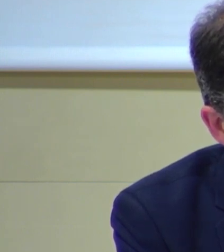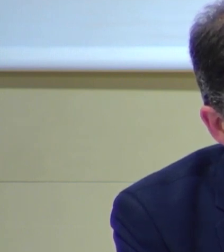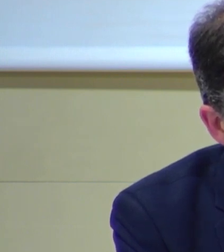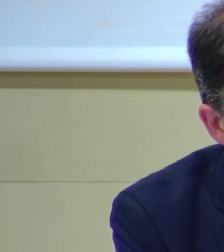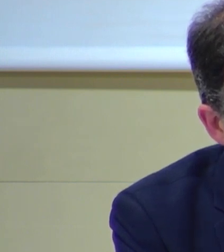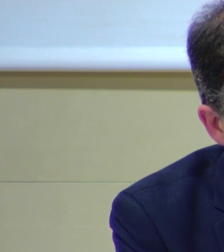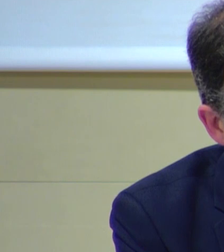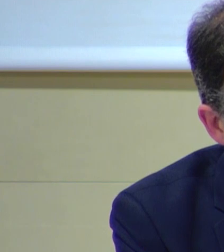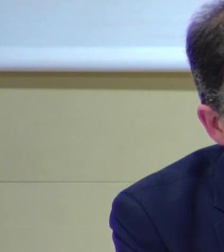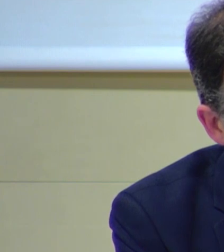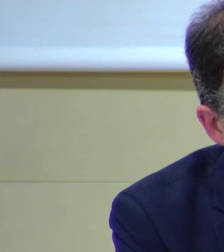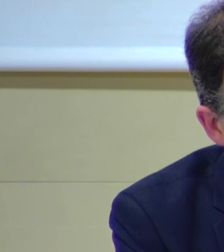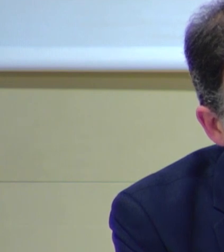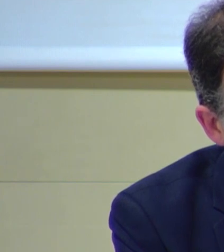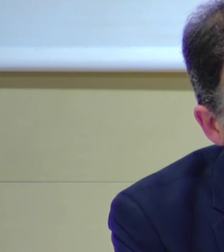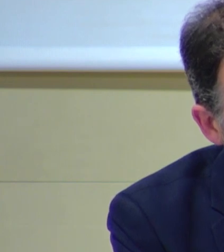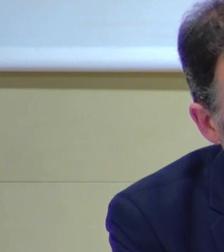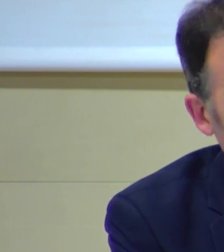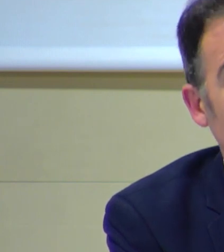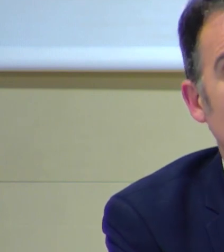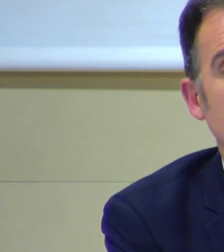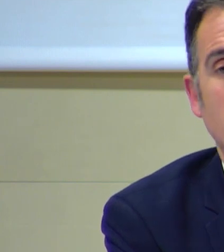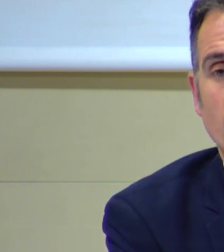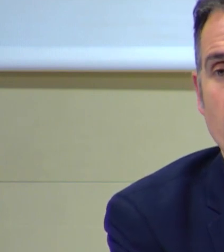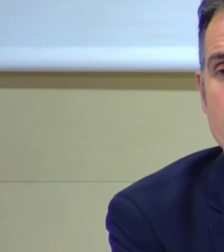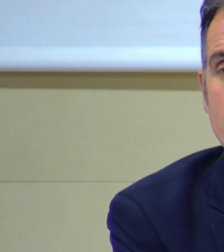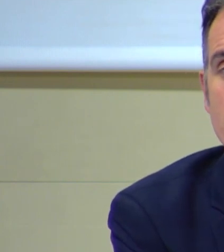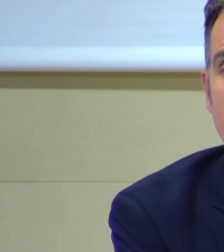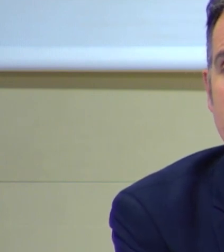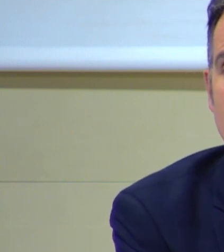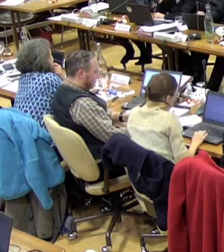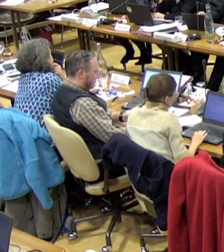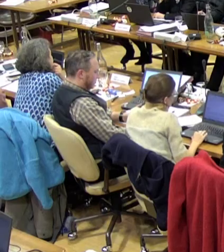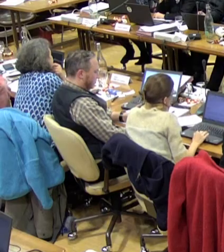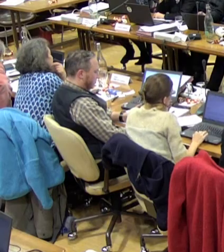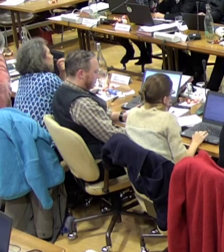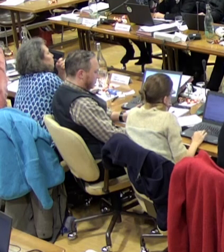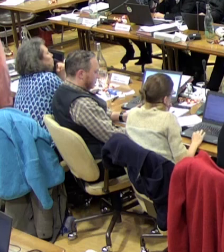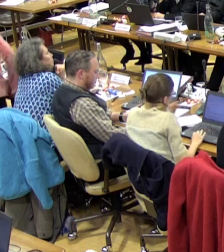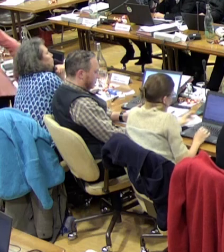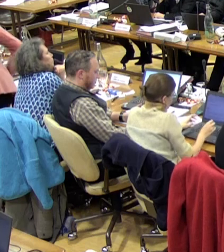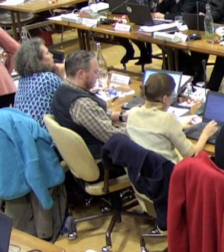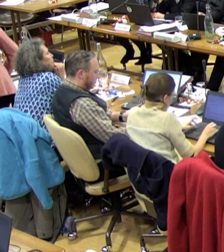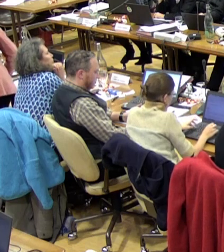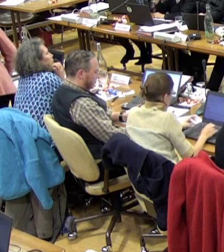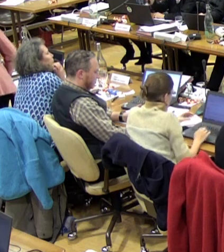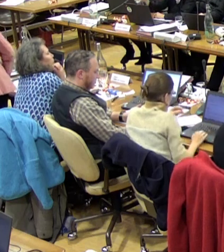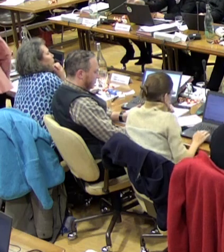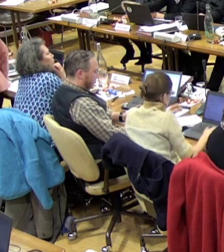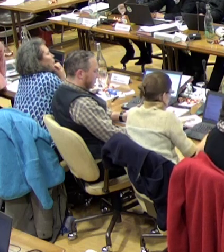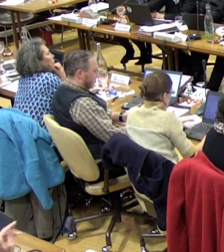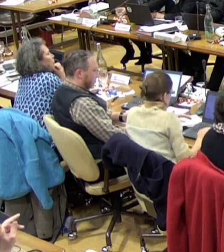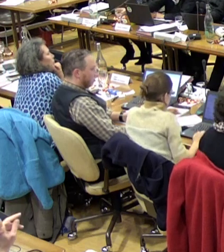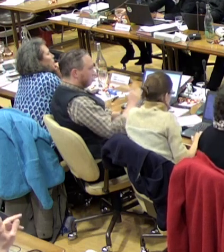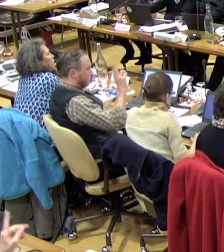l'instauration de classes préparatoires l'enseignement supérieur en musique et en danse ce qui ne prend pas part au vote qui s'abstient qui votent contre qui